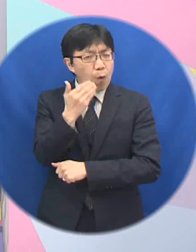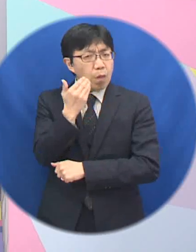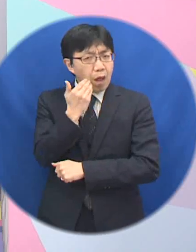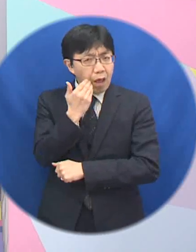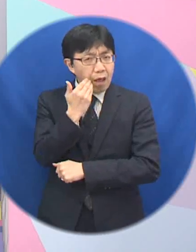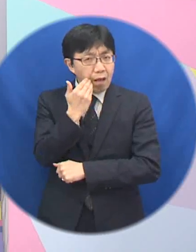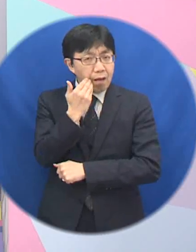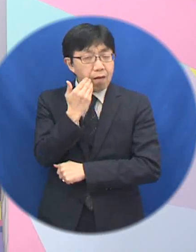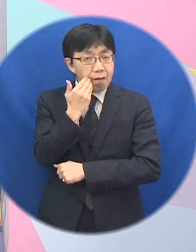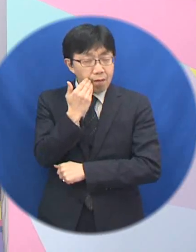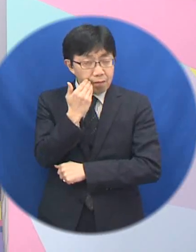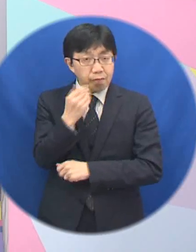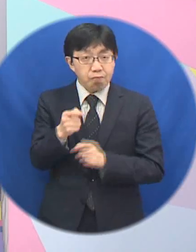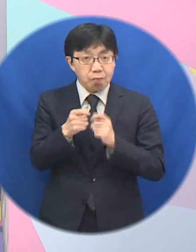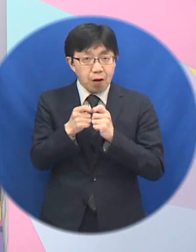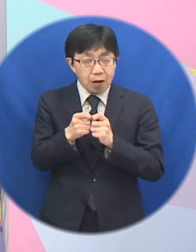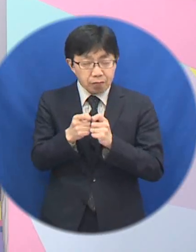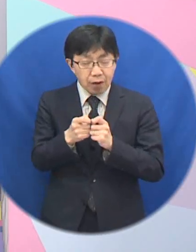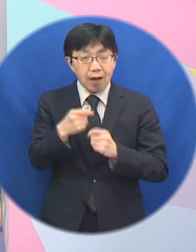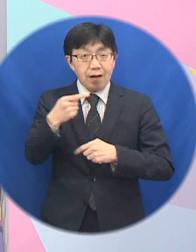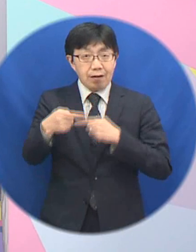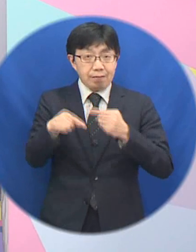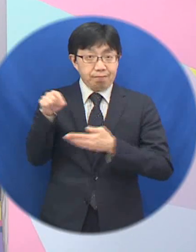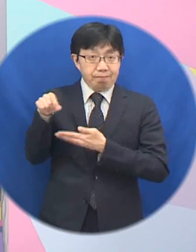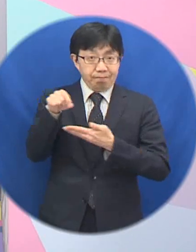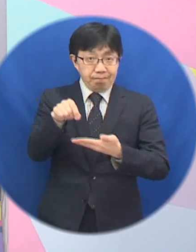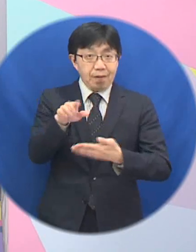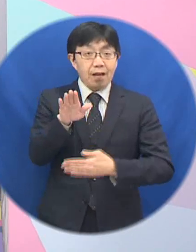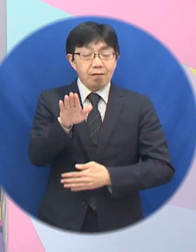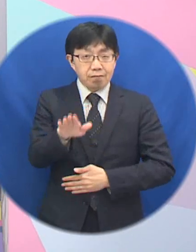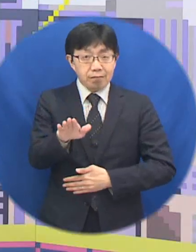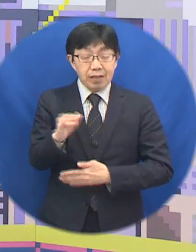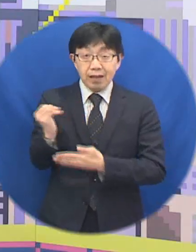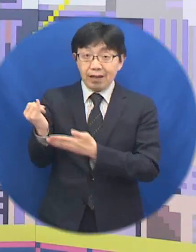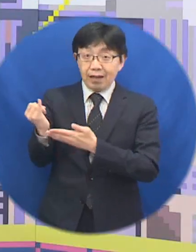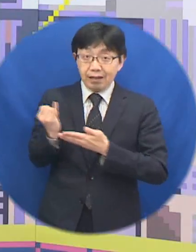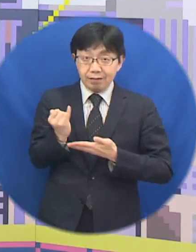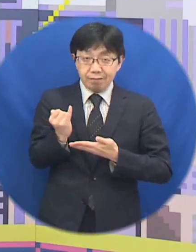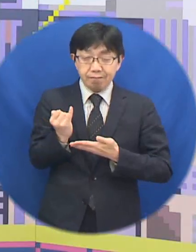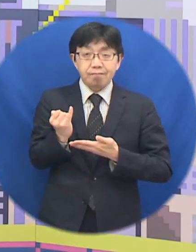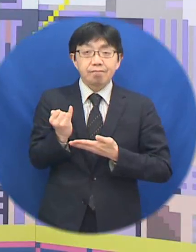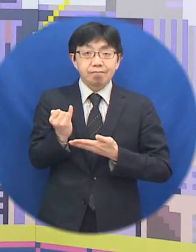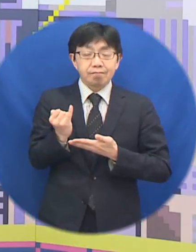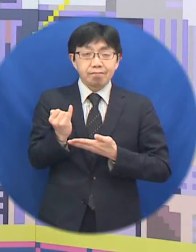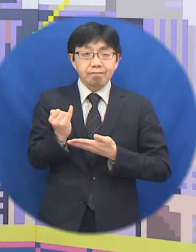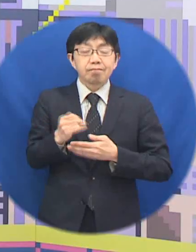か、詳しくお話を伺っていきます。ゲストはこちらの方です。